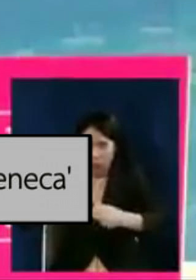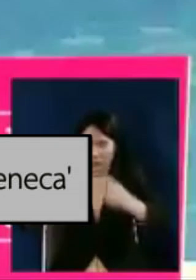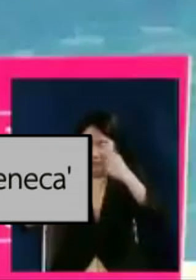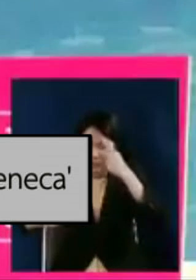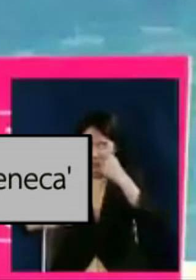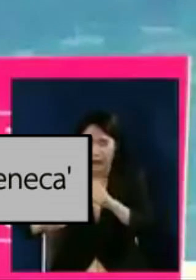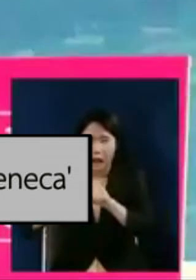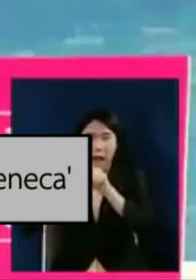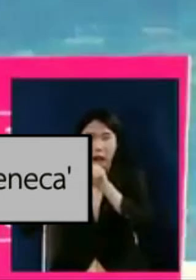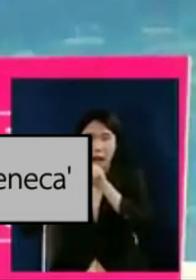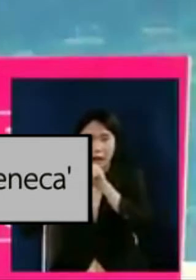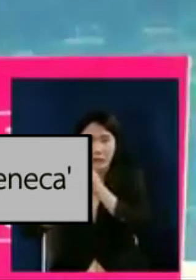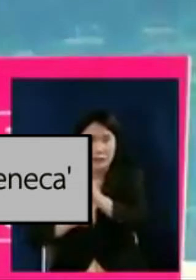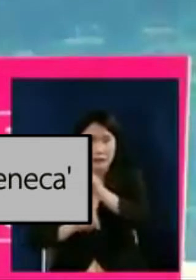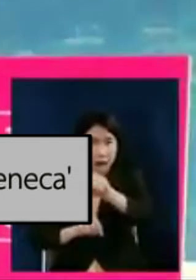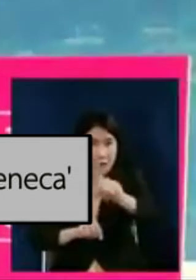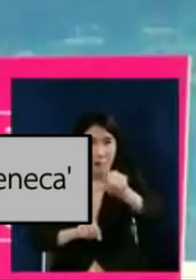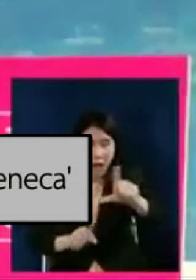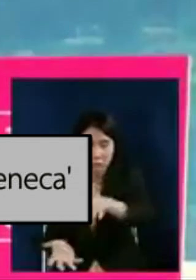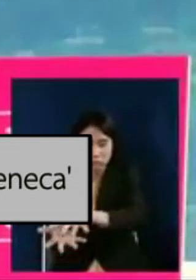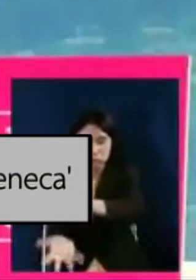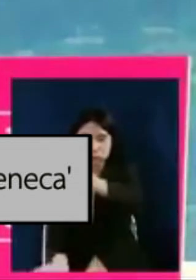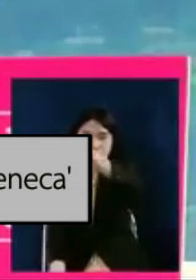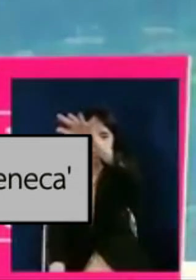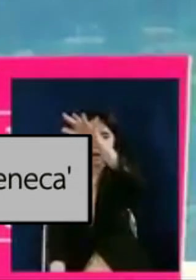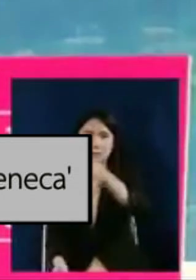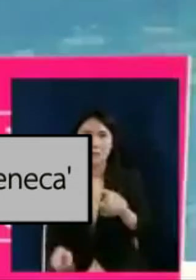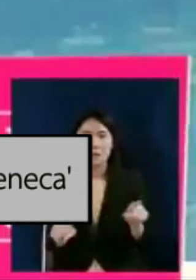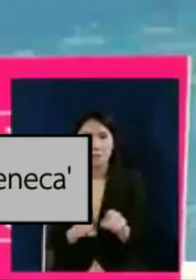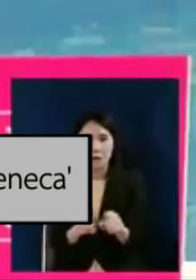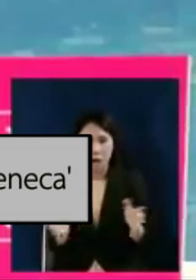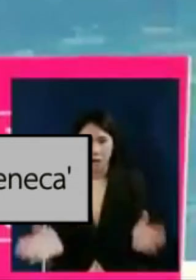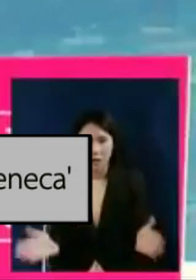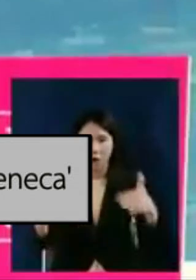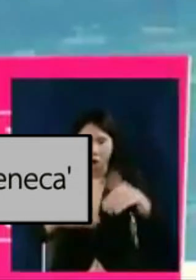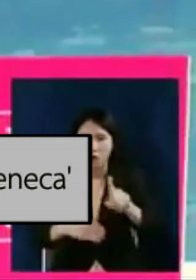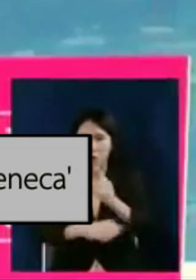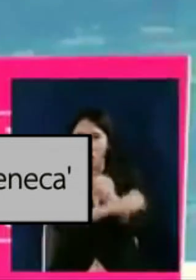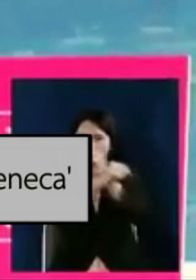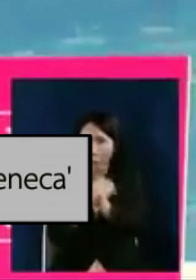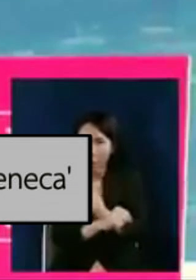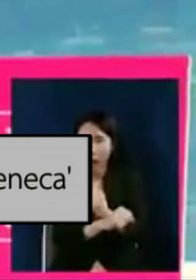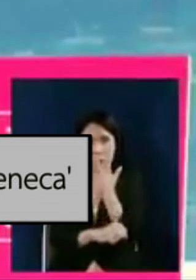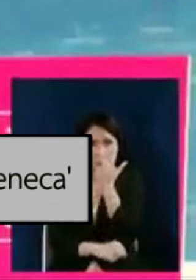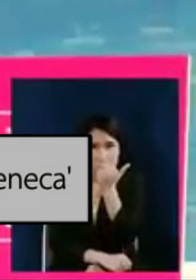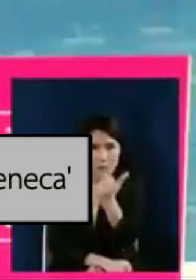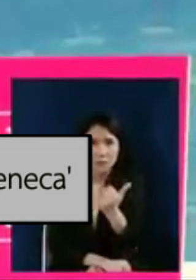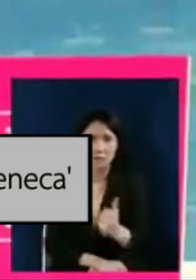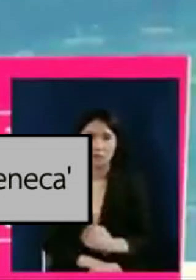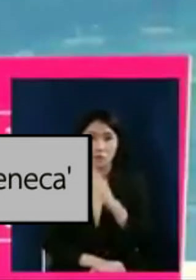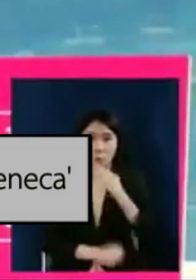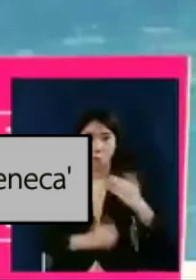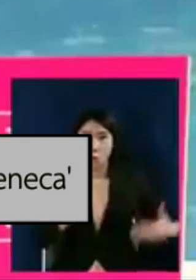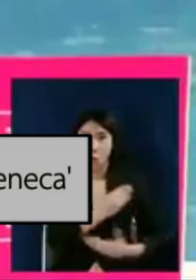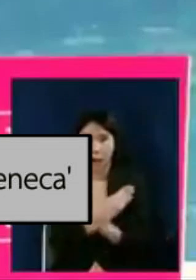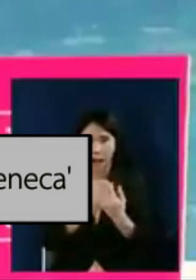ภาพเสียอะว่าห้องเพราะเลี้ยงจะเป็นห้องชีวนิรภัยระดับสูงนะครับเพราะเชื้อจะหลุดร่วง